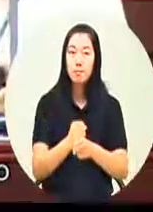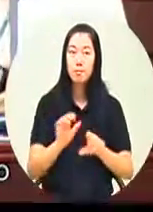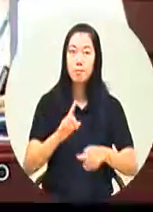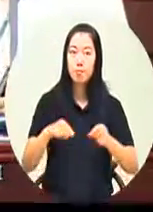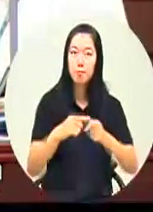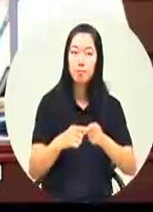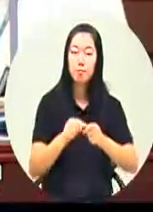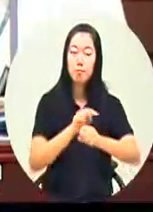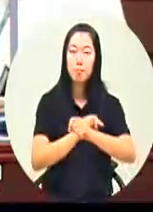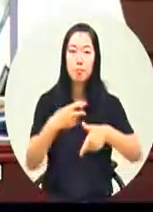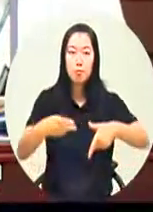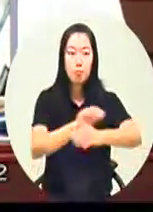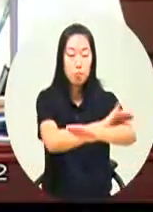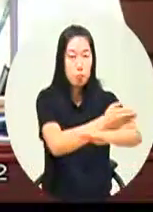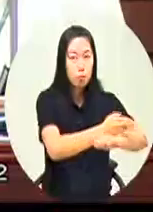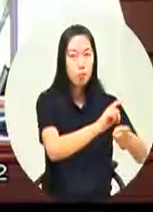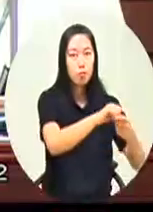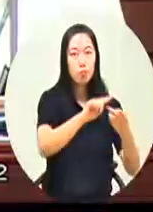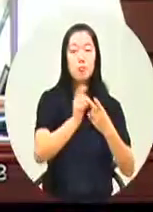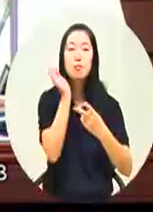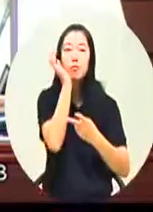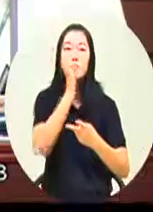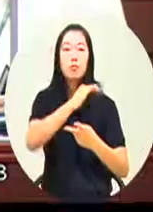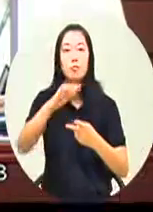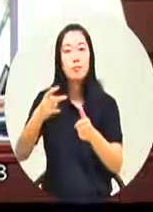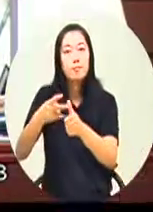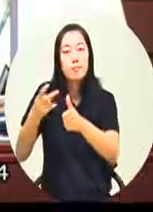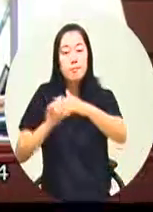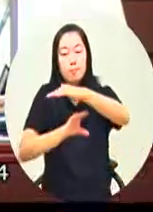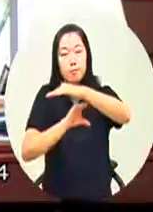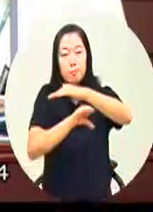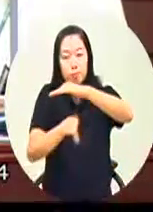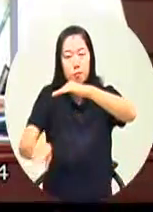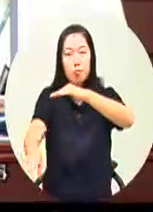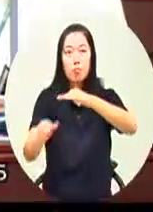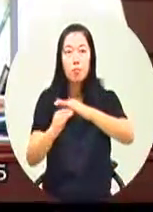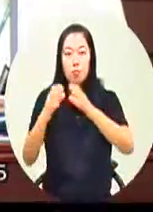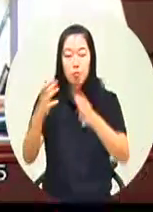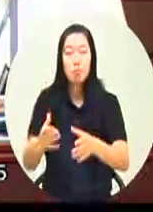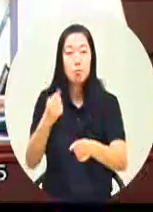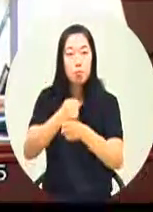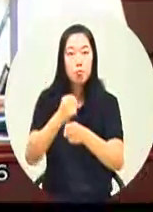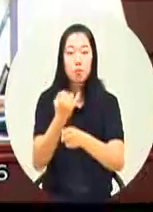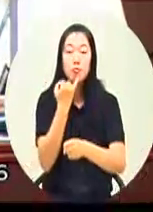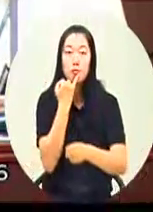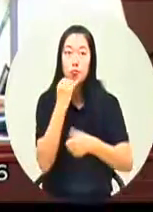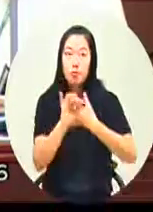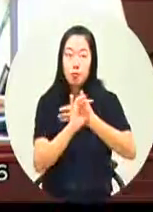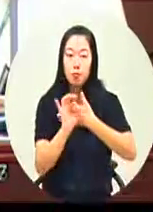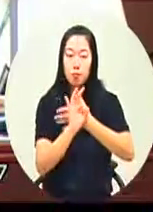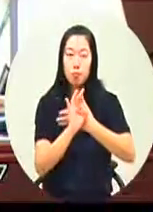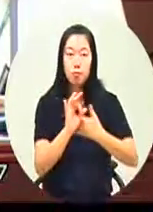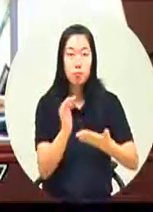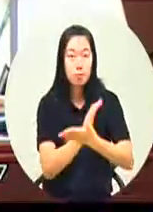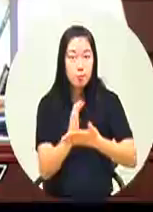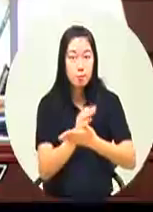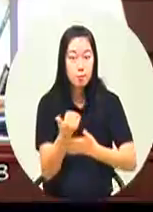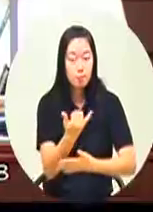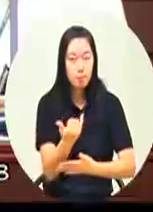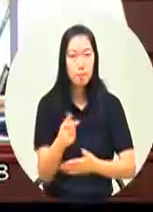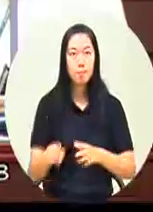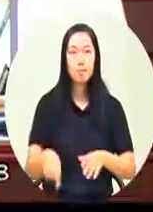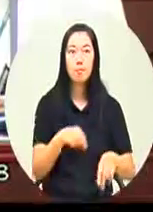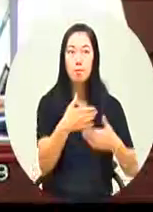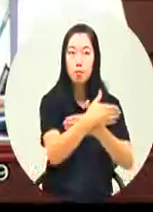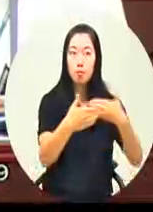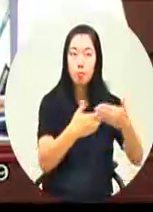武交流道还有冈山第二交流道的这个增设的可行性评估。那这个程序是交通部要我